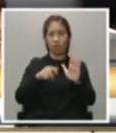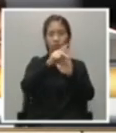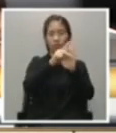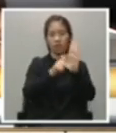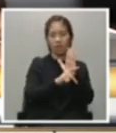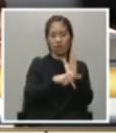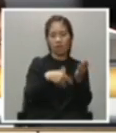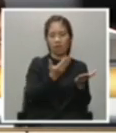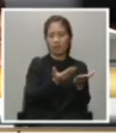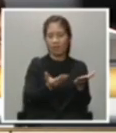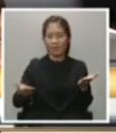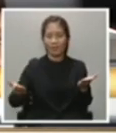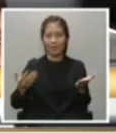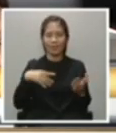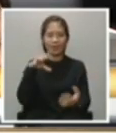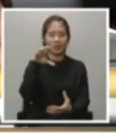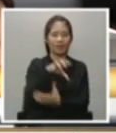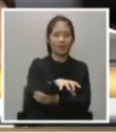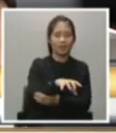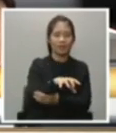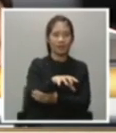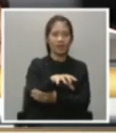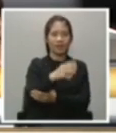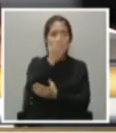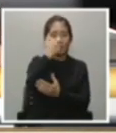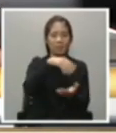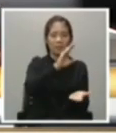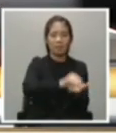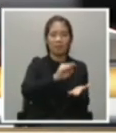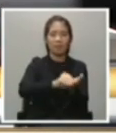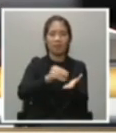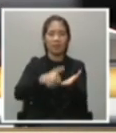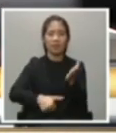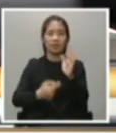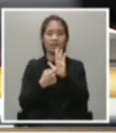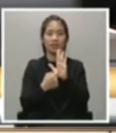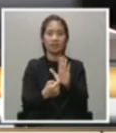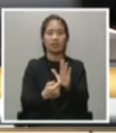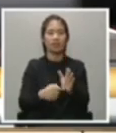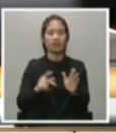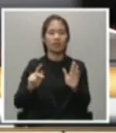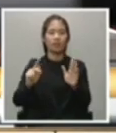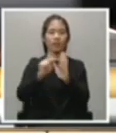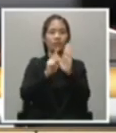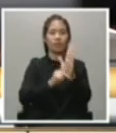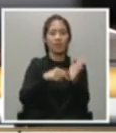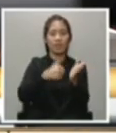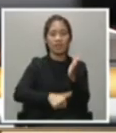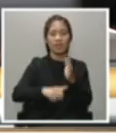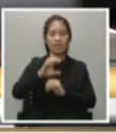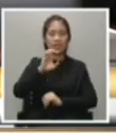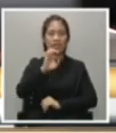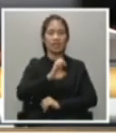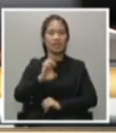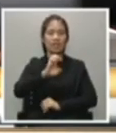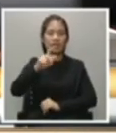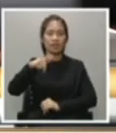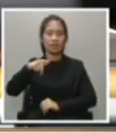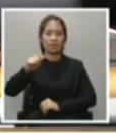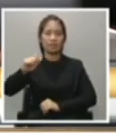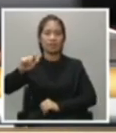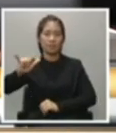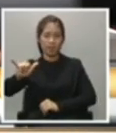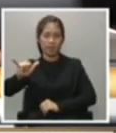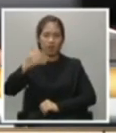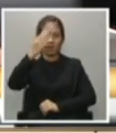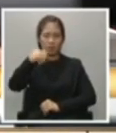ายๆฉบับมากำกับเพื่อเก็บภาษีเช่นกฎหมายภาษี e-payment ซึ่งจะมากำกับ